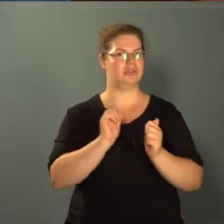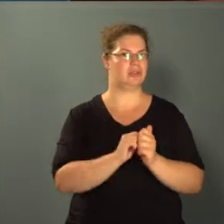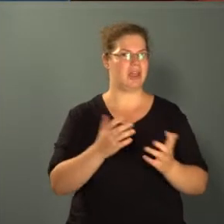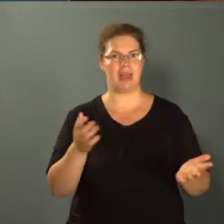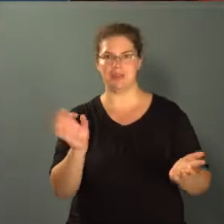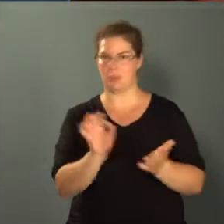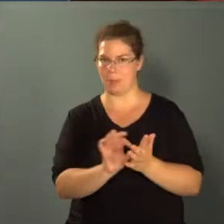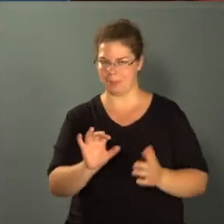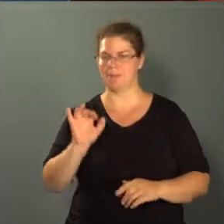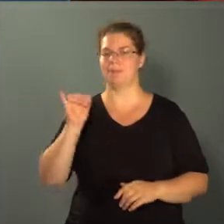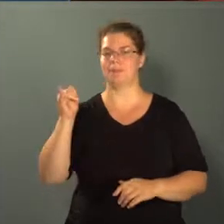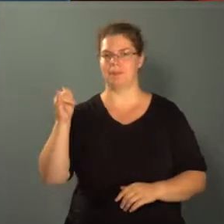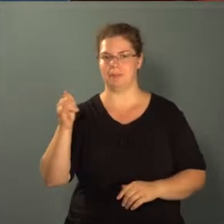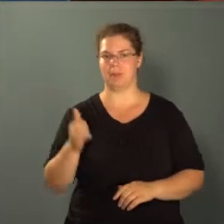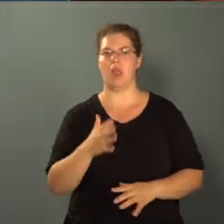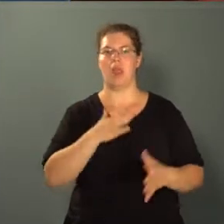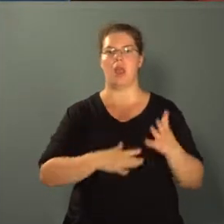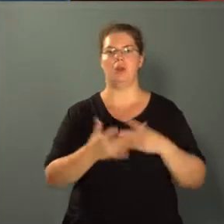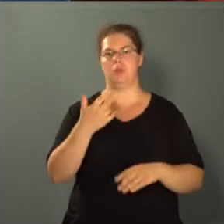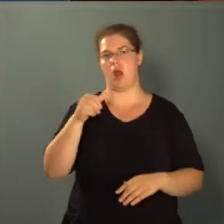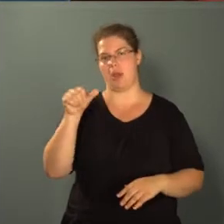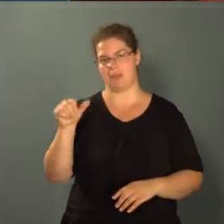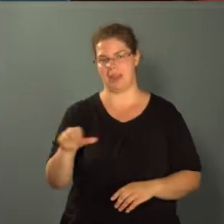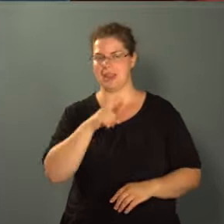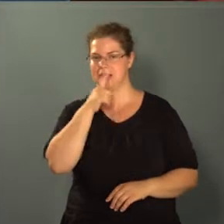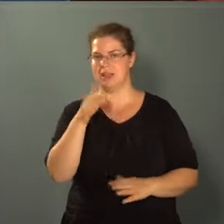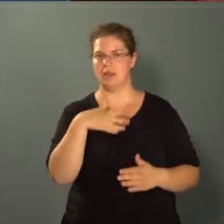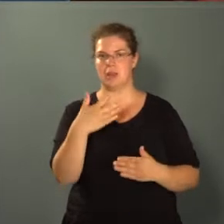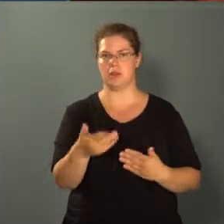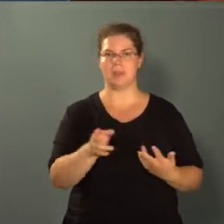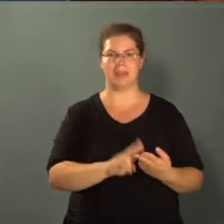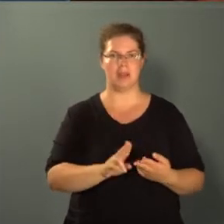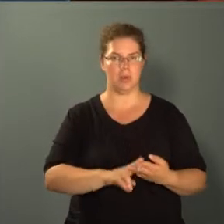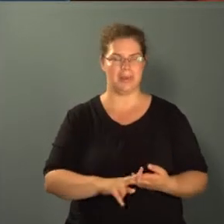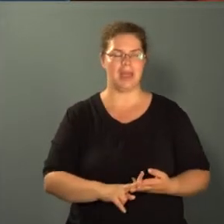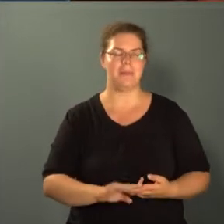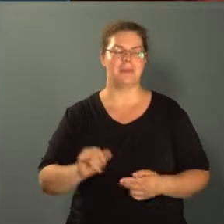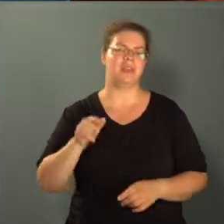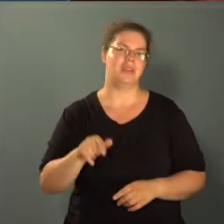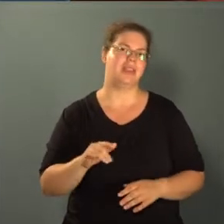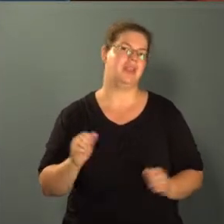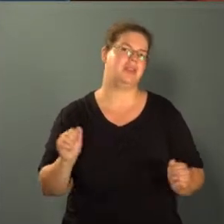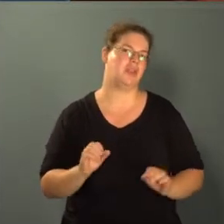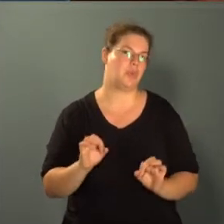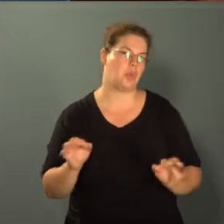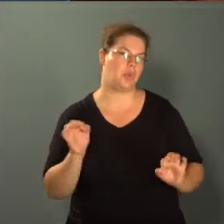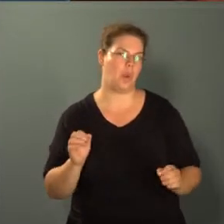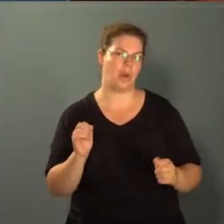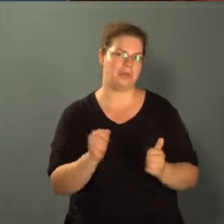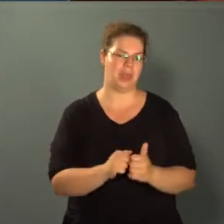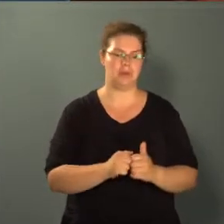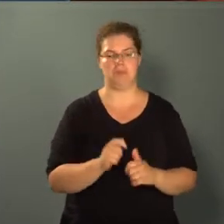dátum kitűzve? Igen, természetesen augusztus 31-én lesz a szomszéd ünnepünk, és ez egy nagyon jó